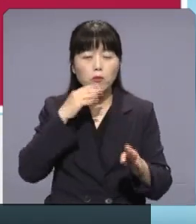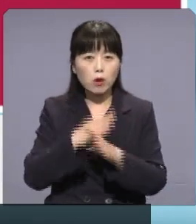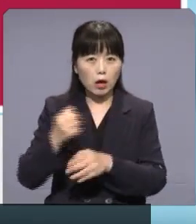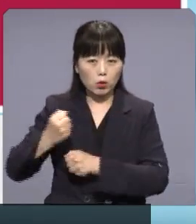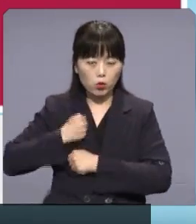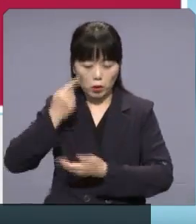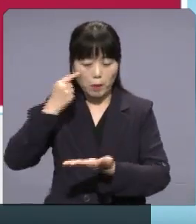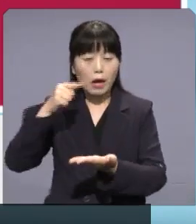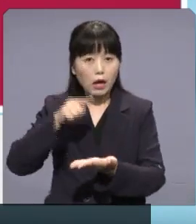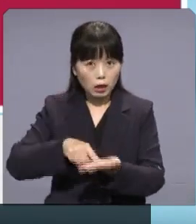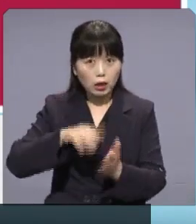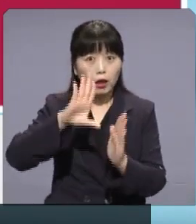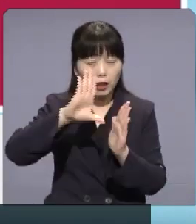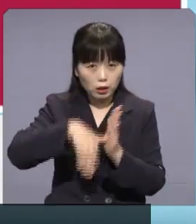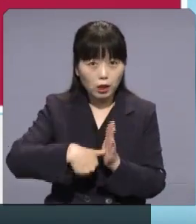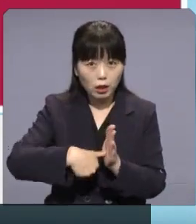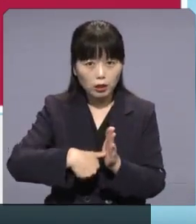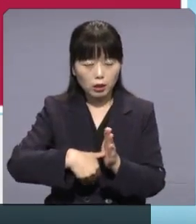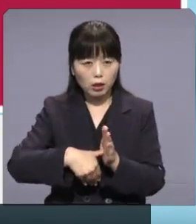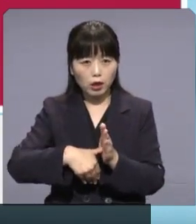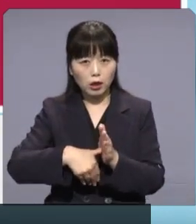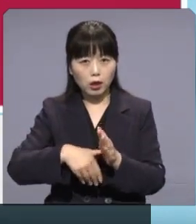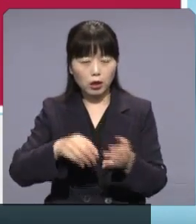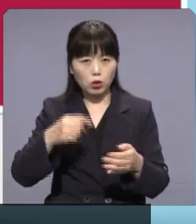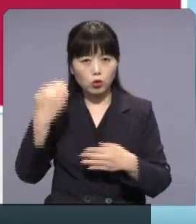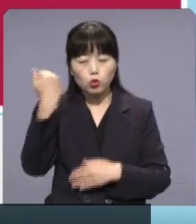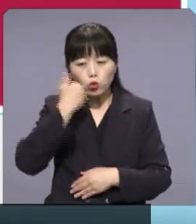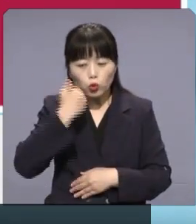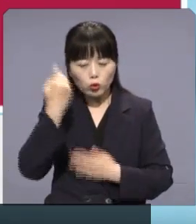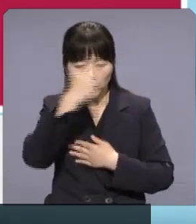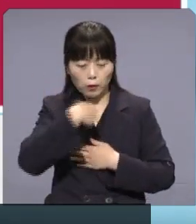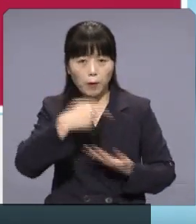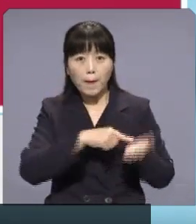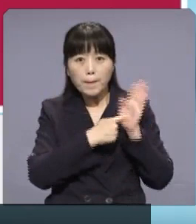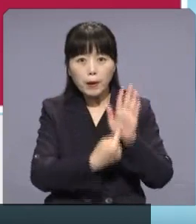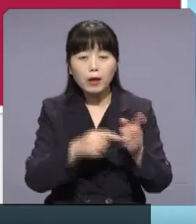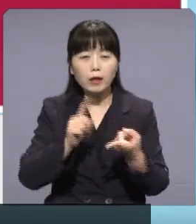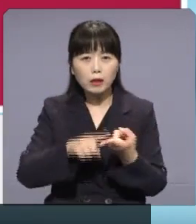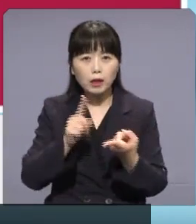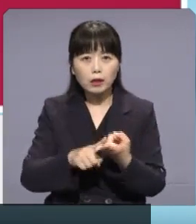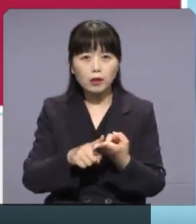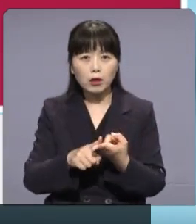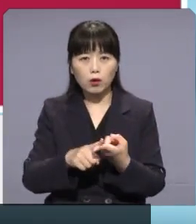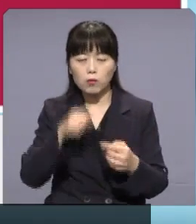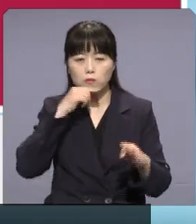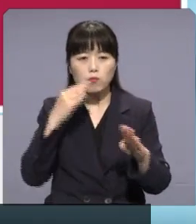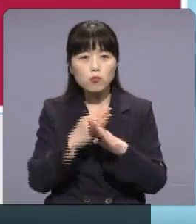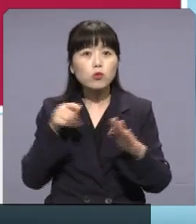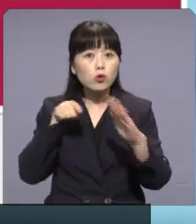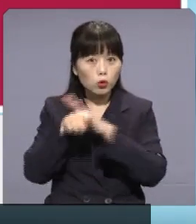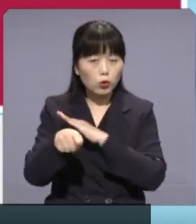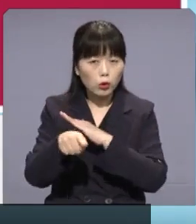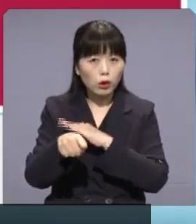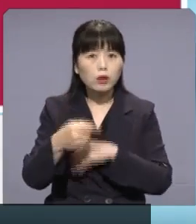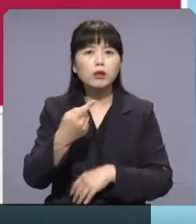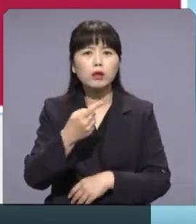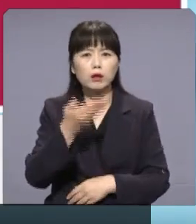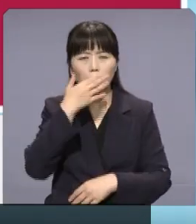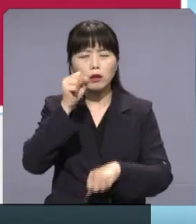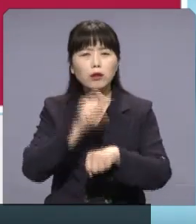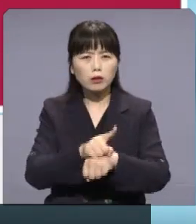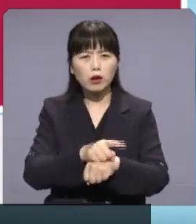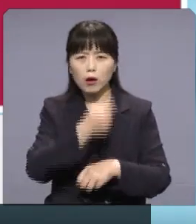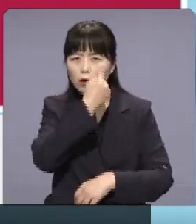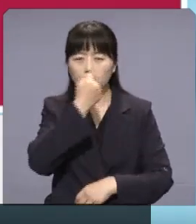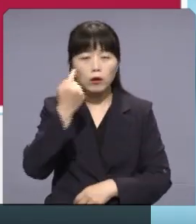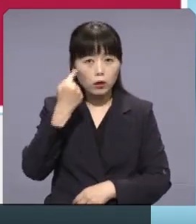북한군한테 발견됐을 당시에 신원을 밝혔다거나 뭐 이런 정황들이 결국은 월북했을 가능성이 있다고 판단한